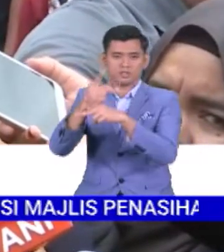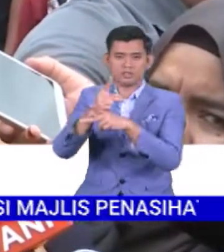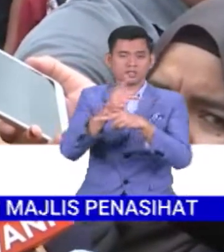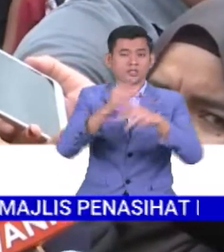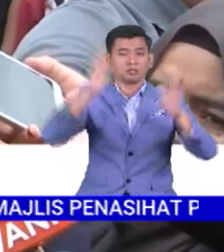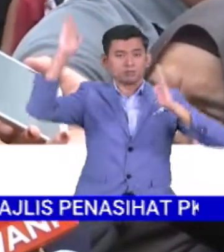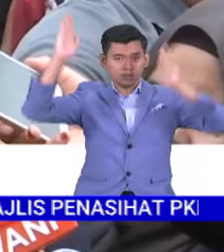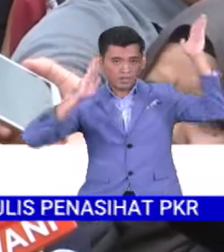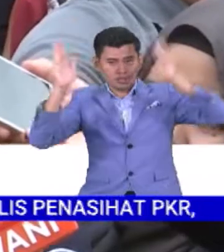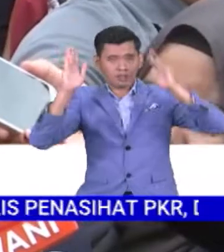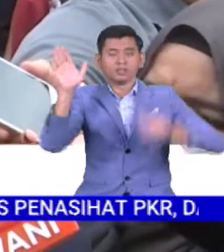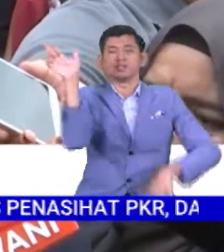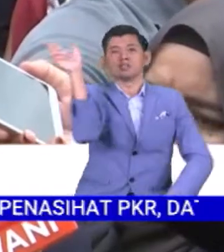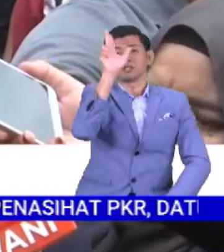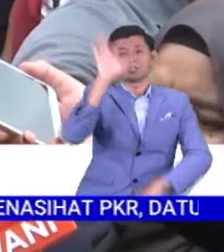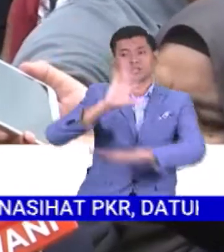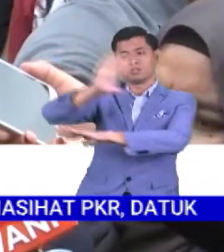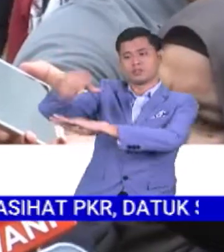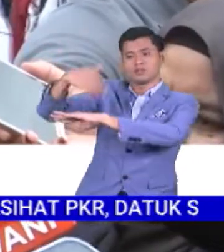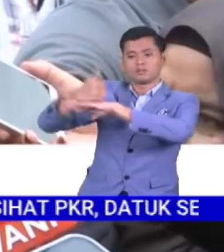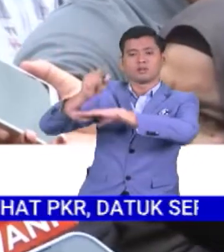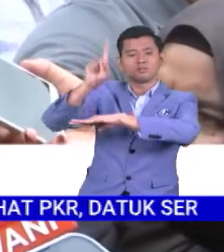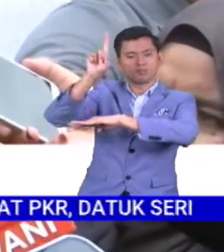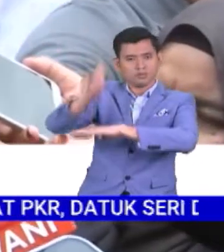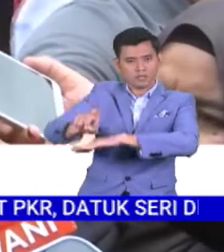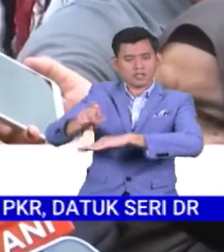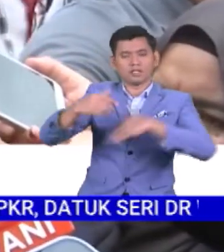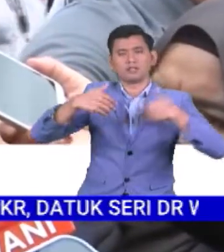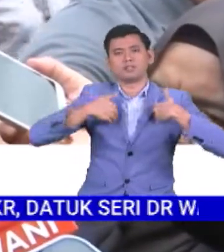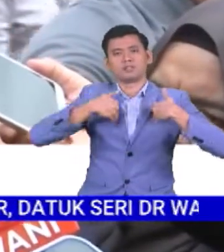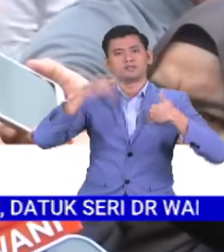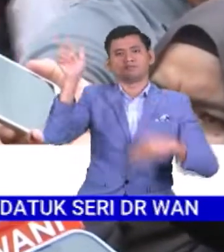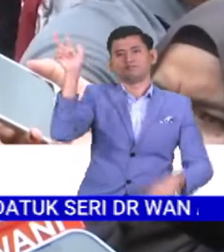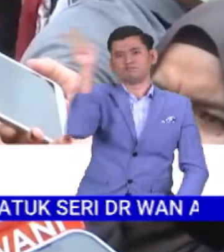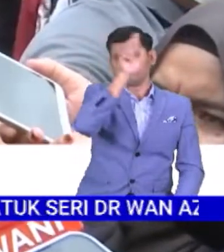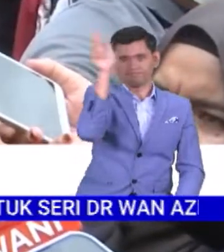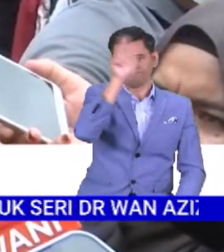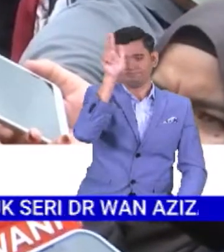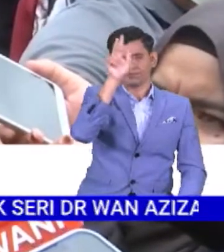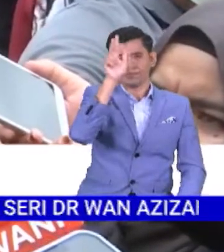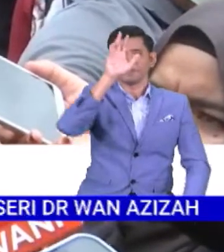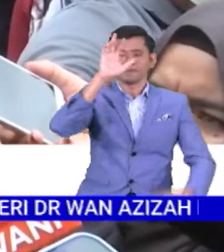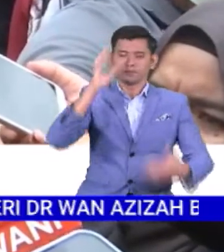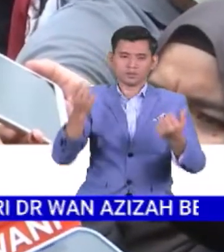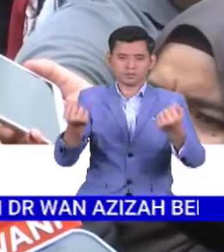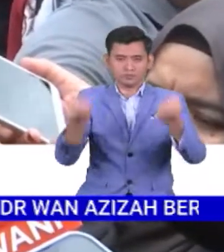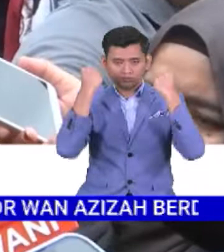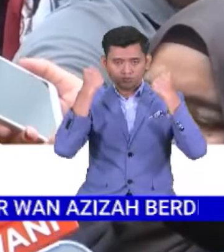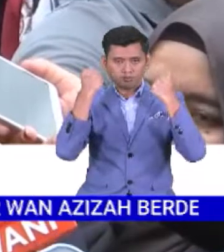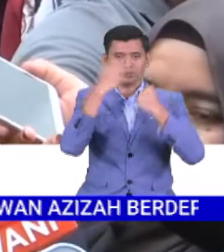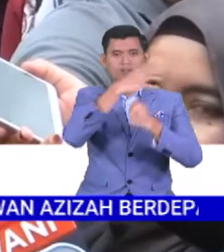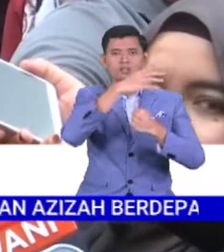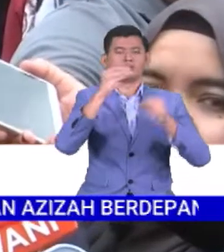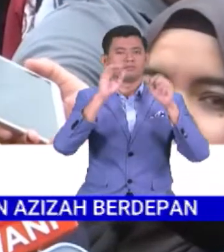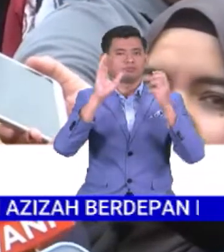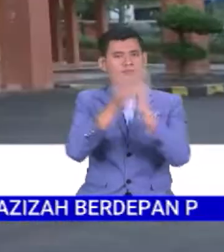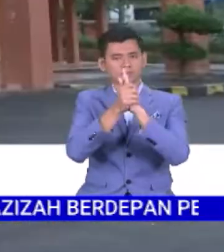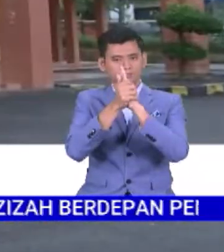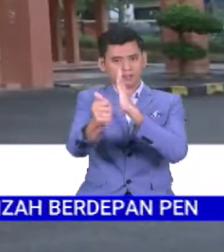kerajaan yang bakal dituduhkan ini misilah sobat satu kerajaan yang mantap dan stabil